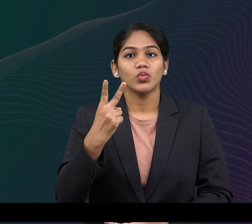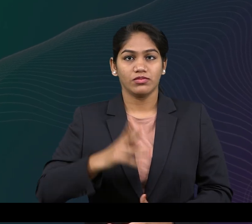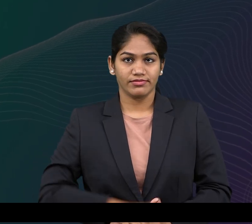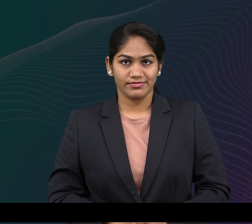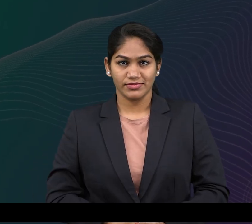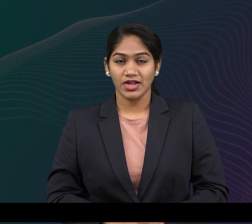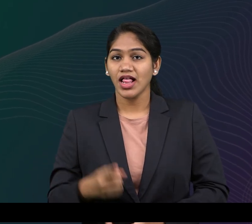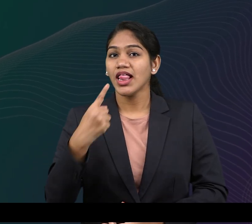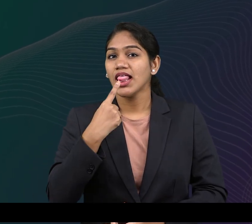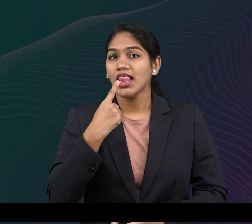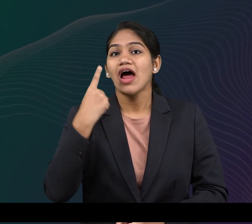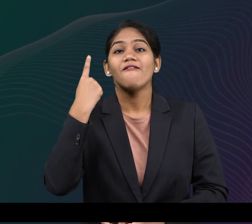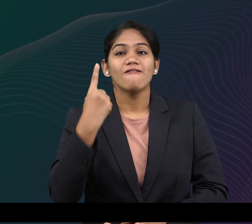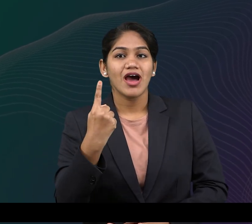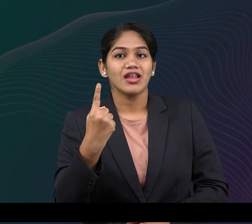1 जीभ